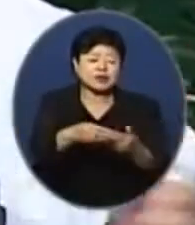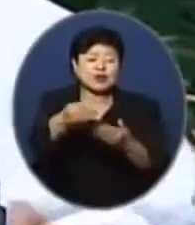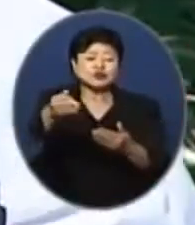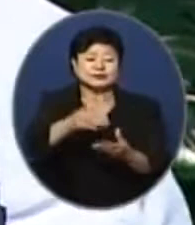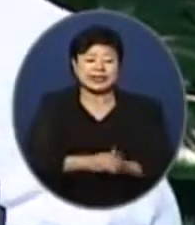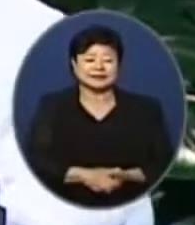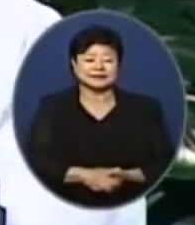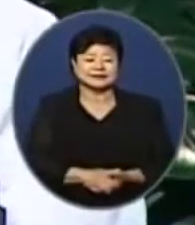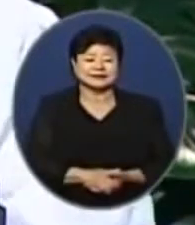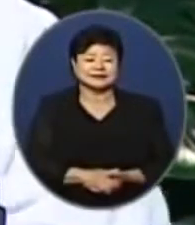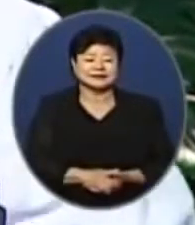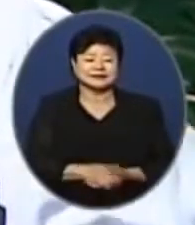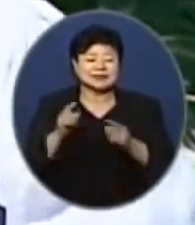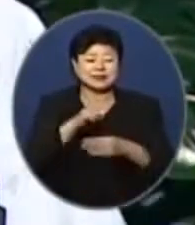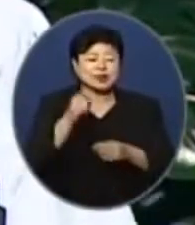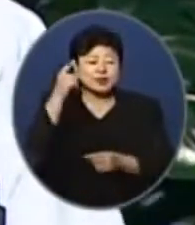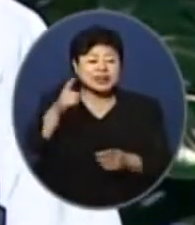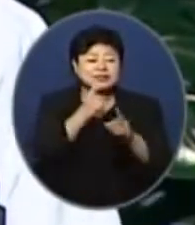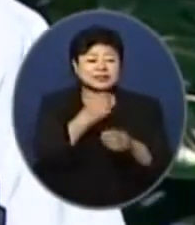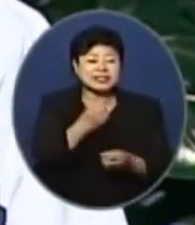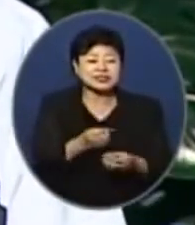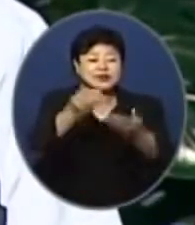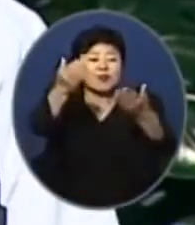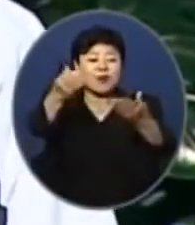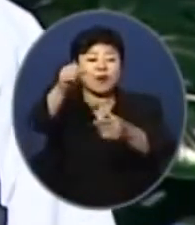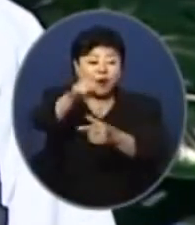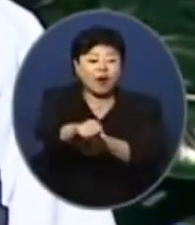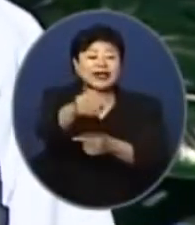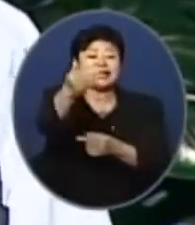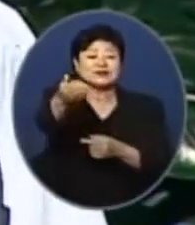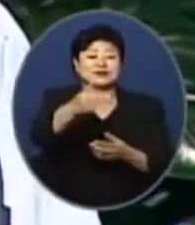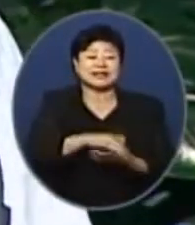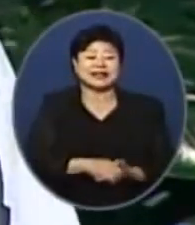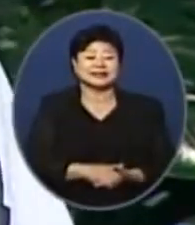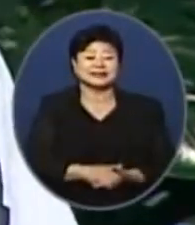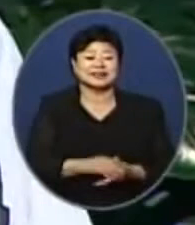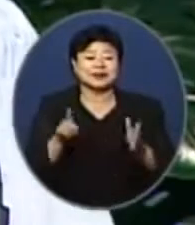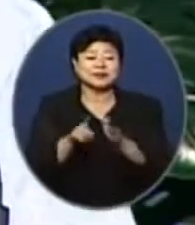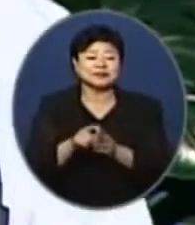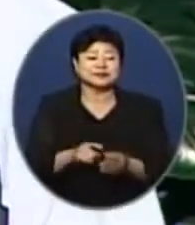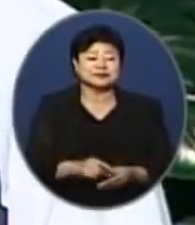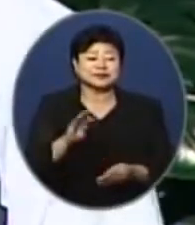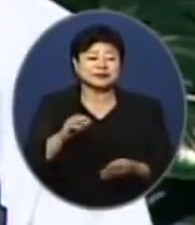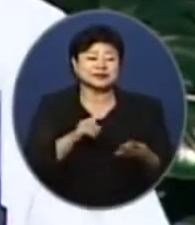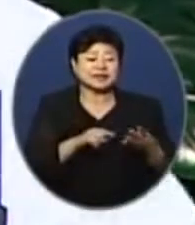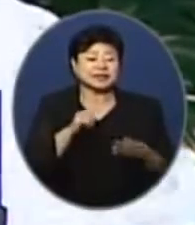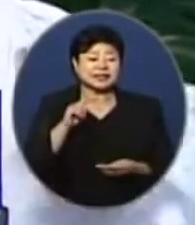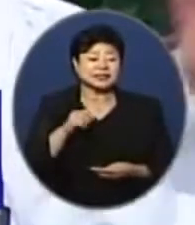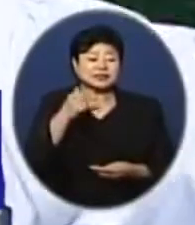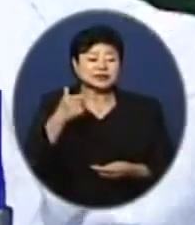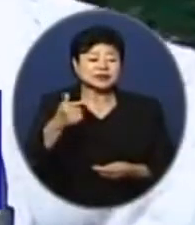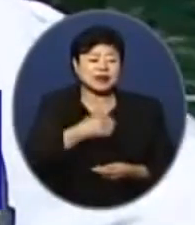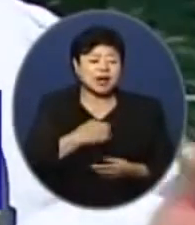인도하시고 여러분 삶 속에 위대한 승리와 축복을 허락해 주실 것입니다. 빌립보서 4장 6절의 말씀을 기억합니다.